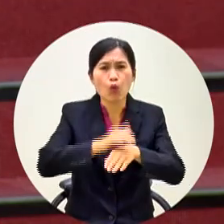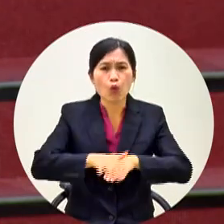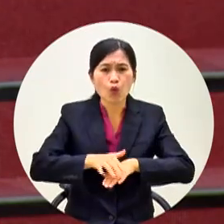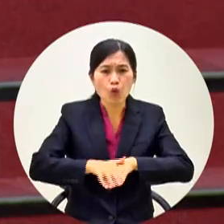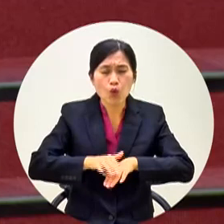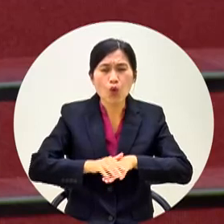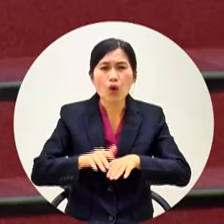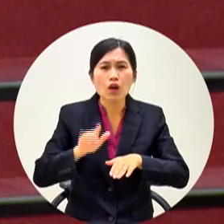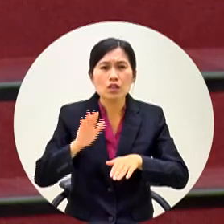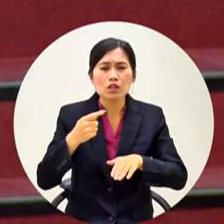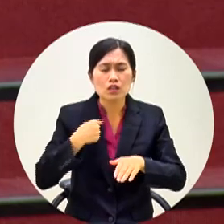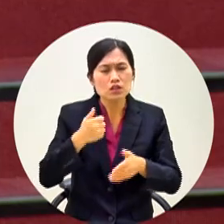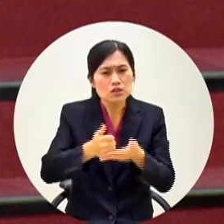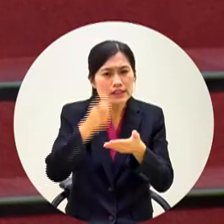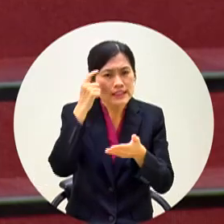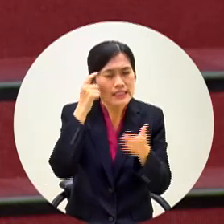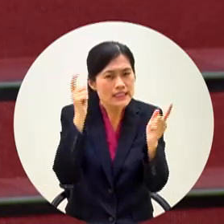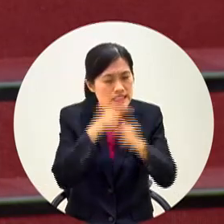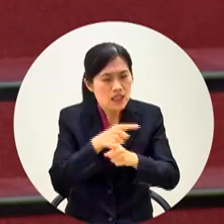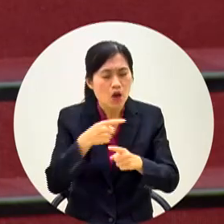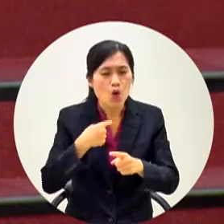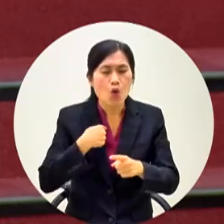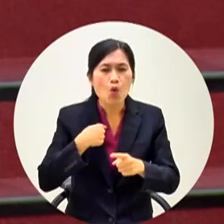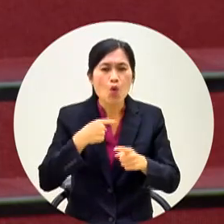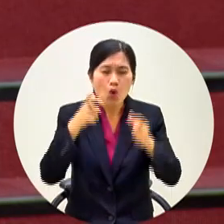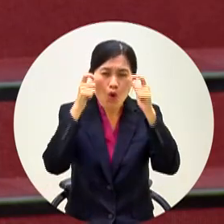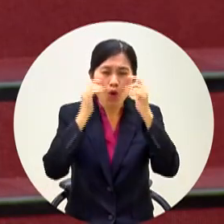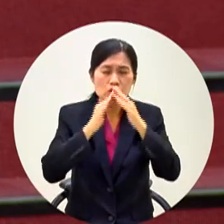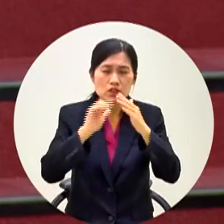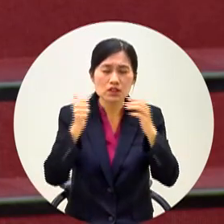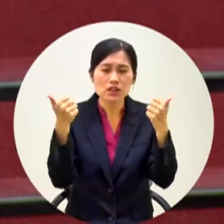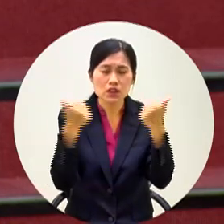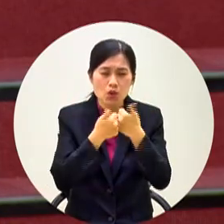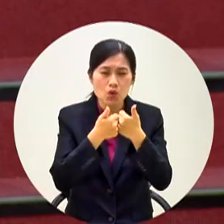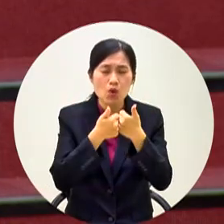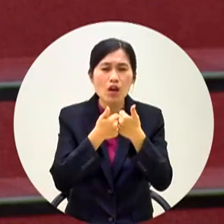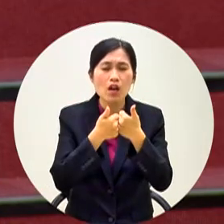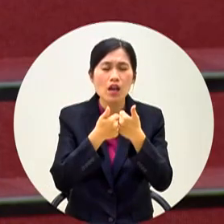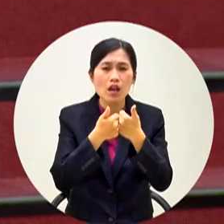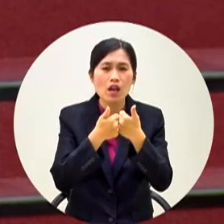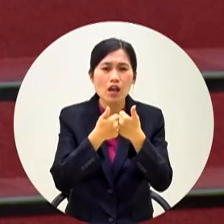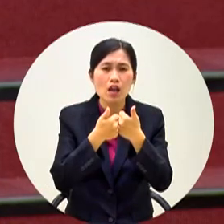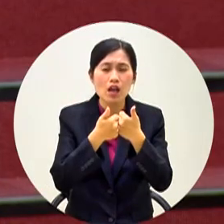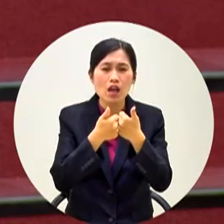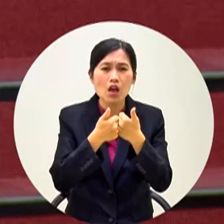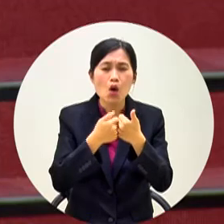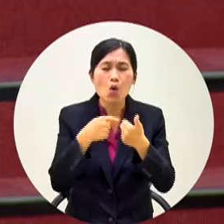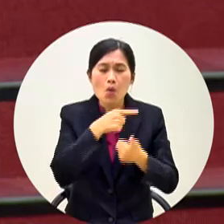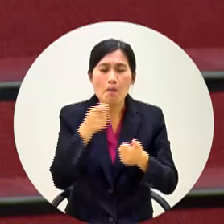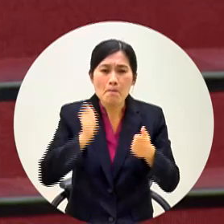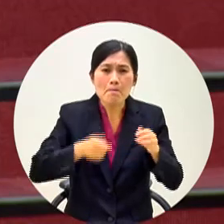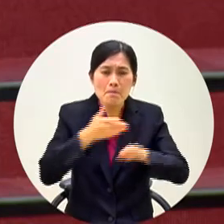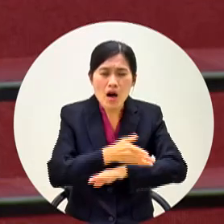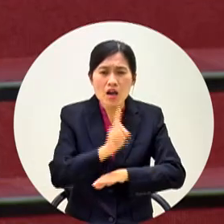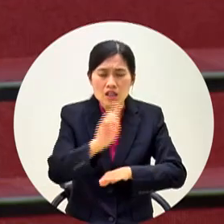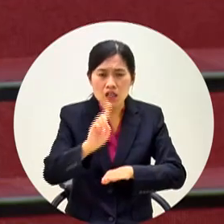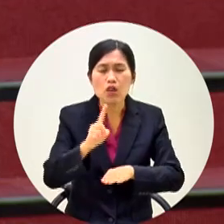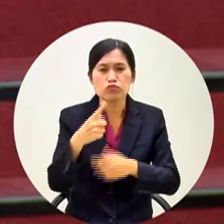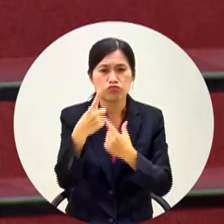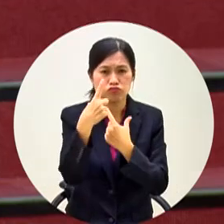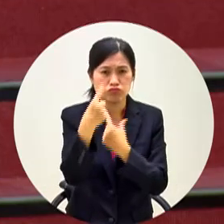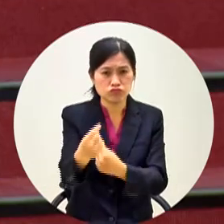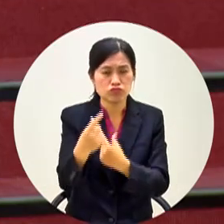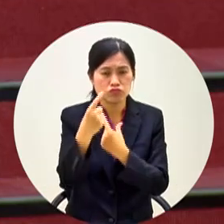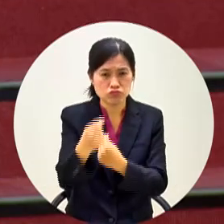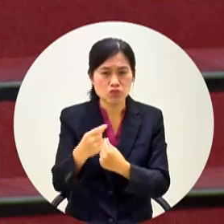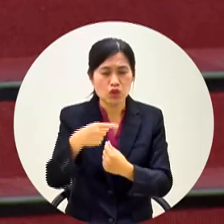就是说高雄市议会的决定你会去执行，这才叫做尊重。哦，那市长我要请问